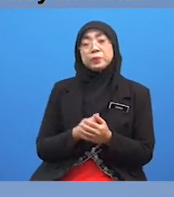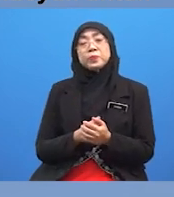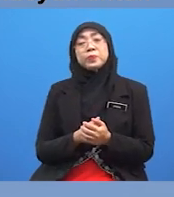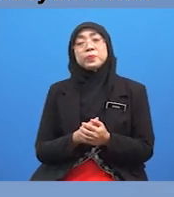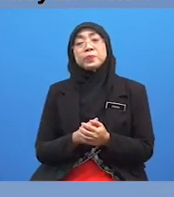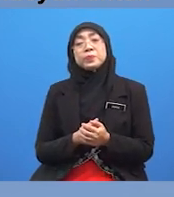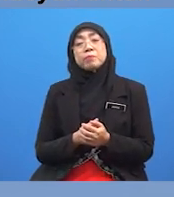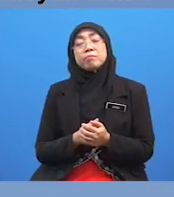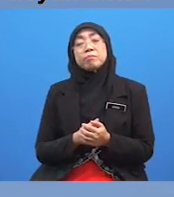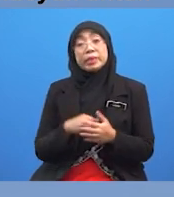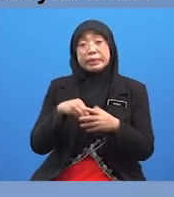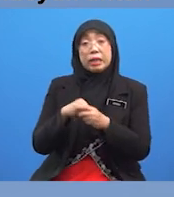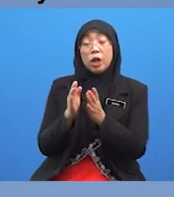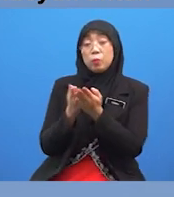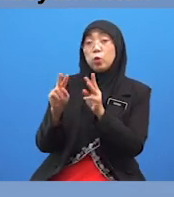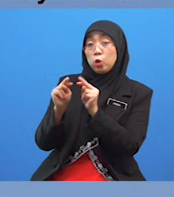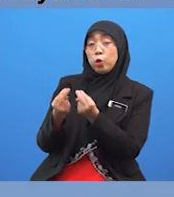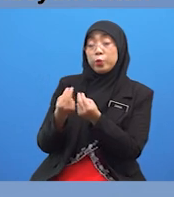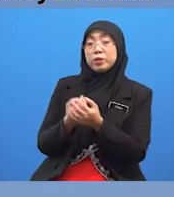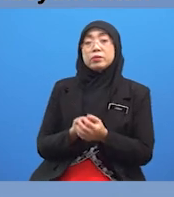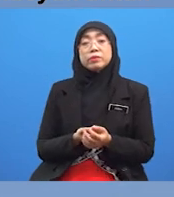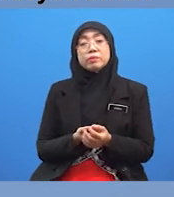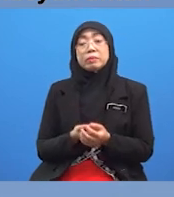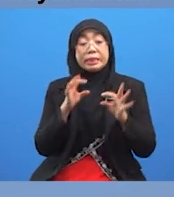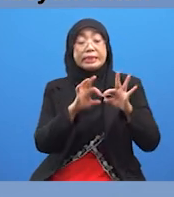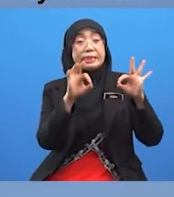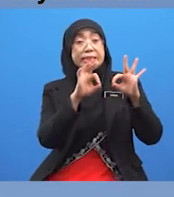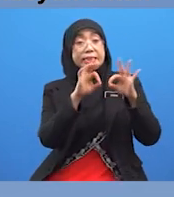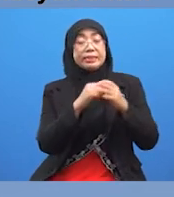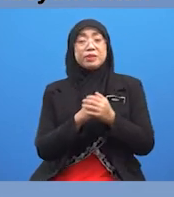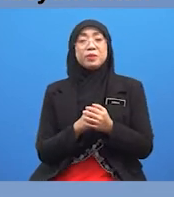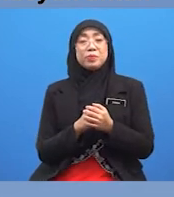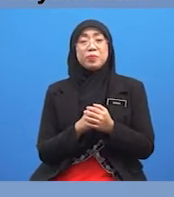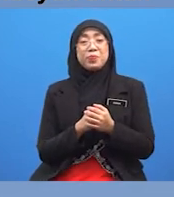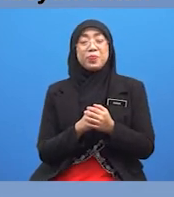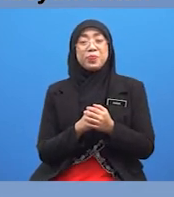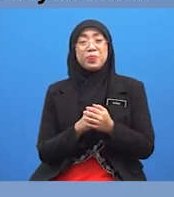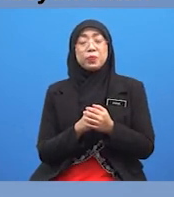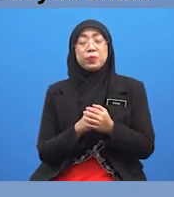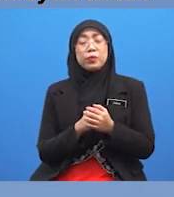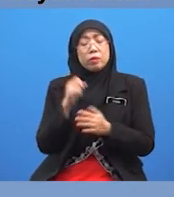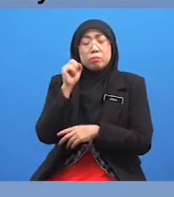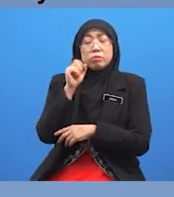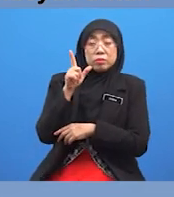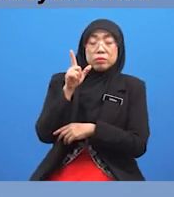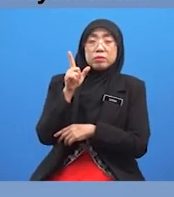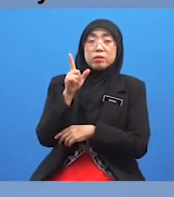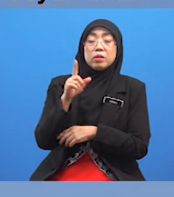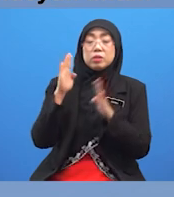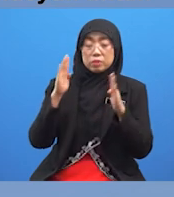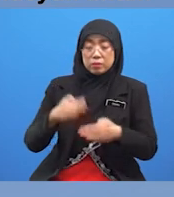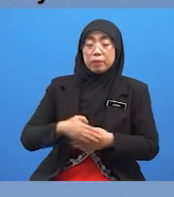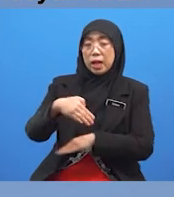Christmas mencatatkan watak Encik Muhammad bangun bersolat tahajud, berjaga larut malam untuk